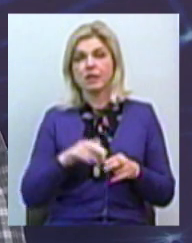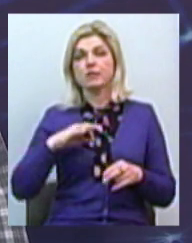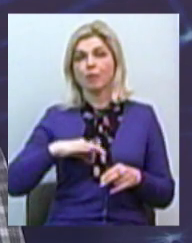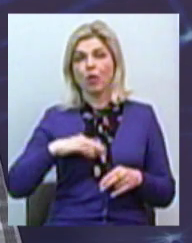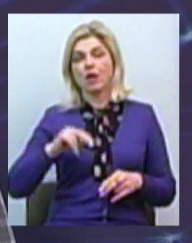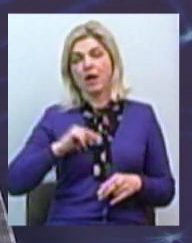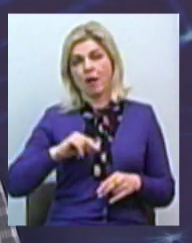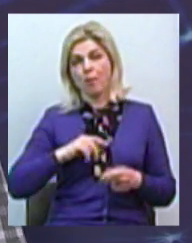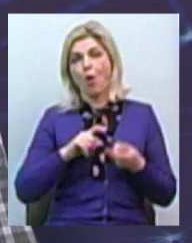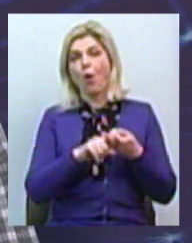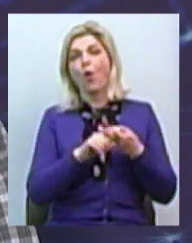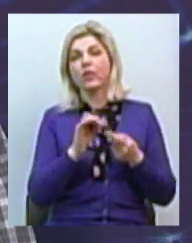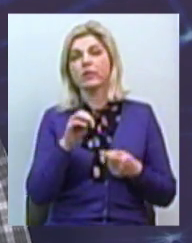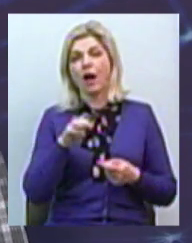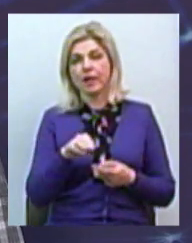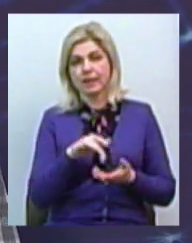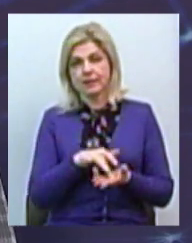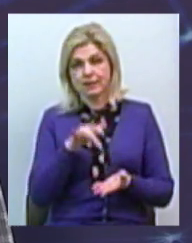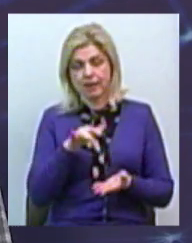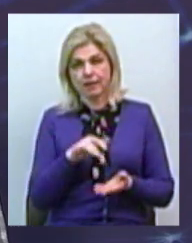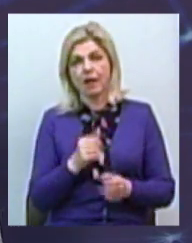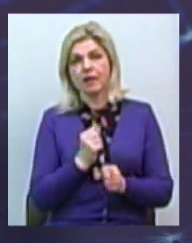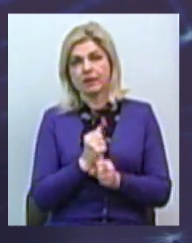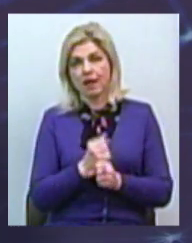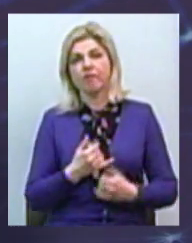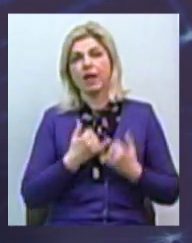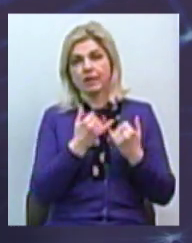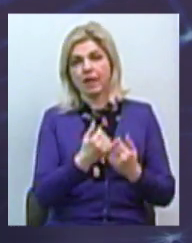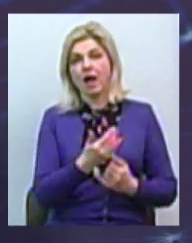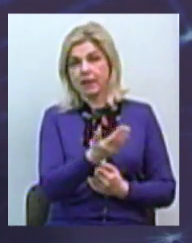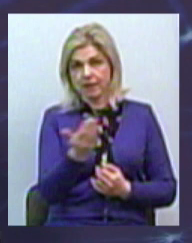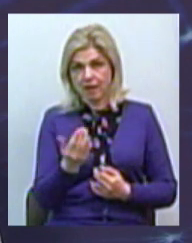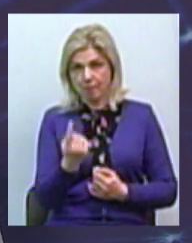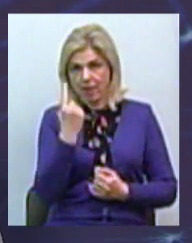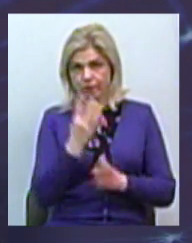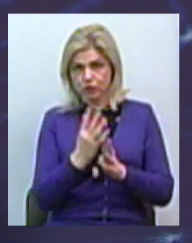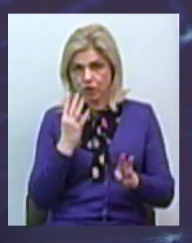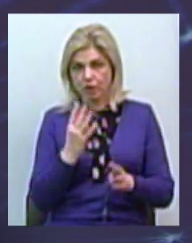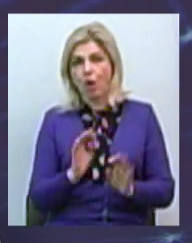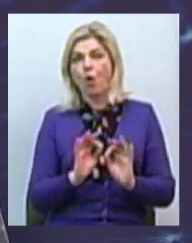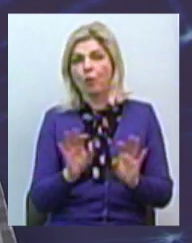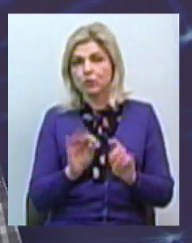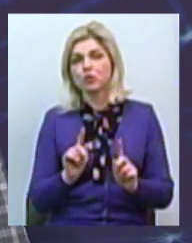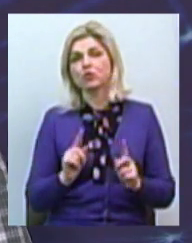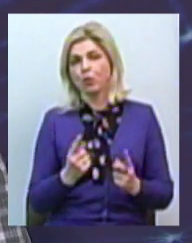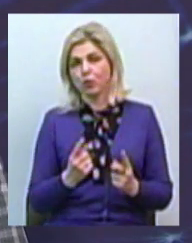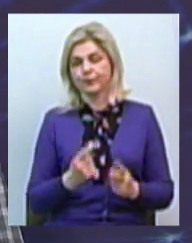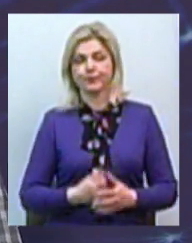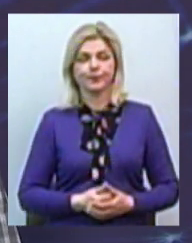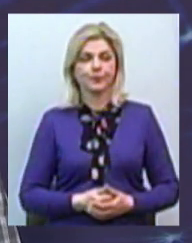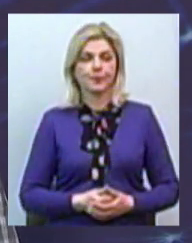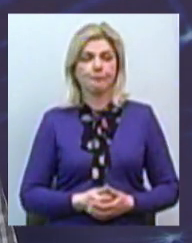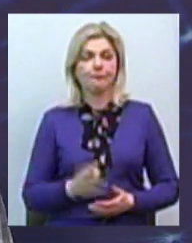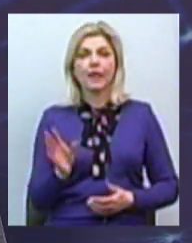співробітники контакт-центру. Вона створювалася саме для них в першу чергу. Я зараз поясню чому.